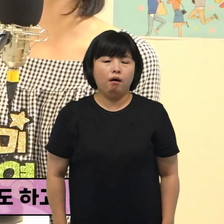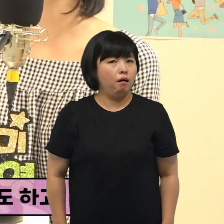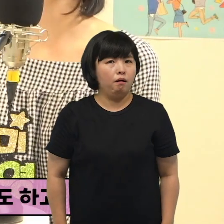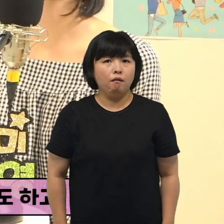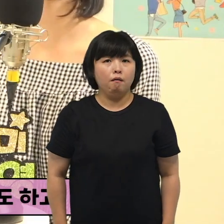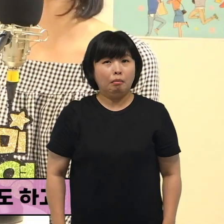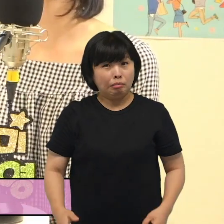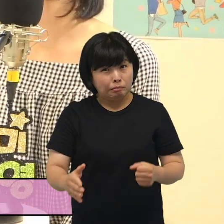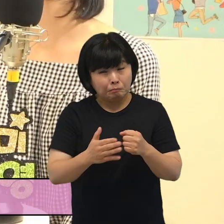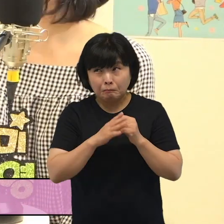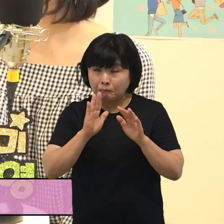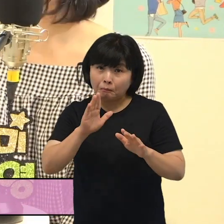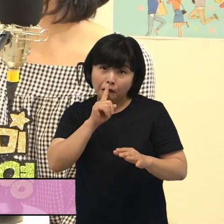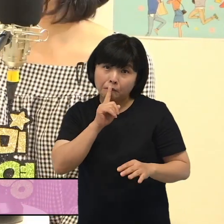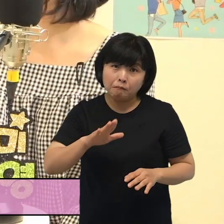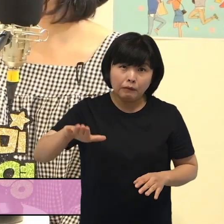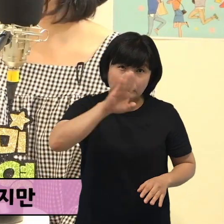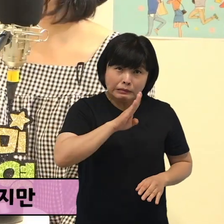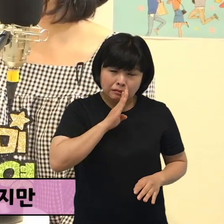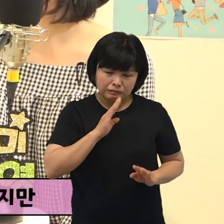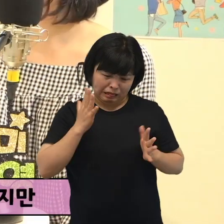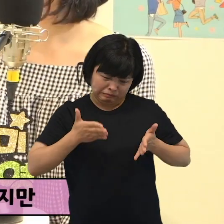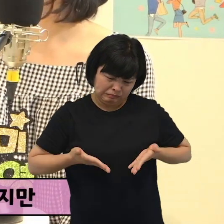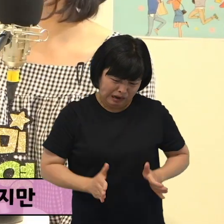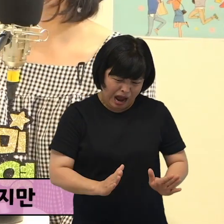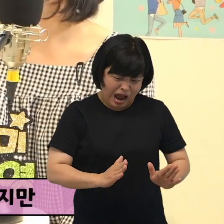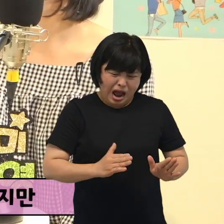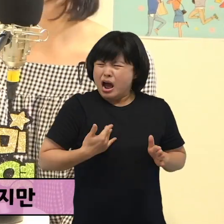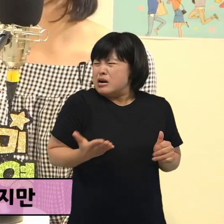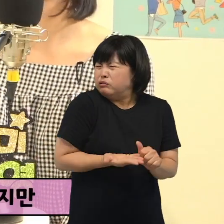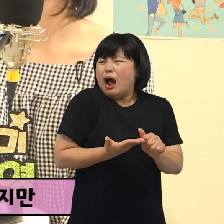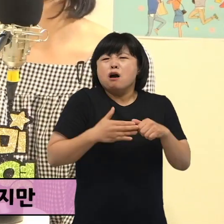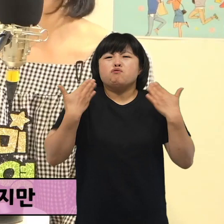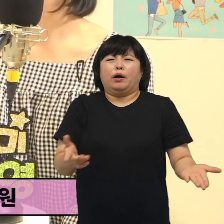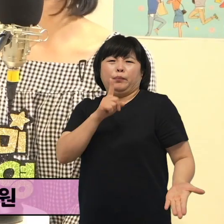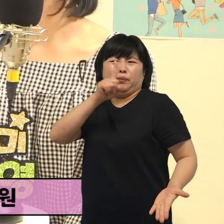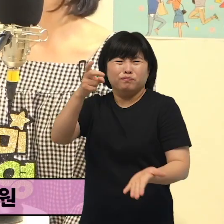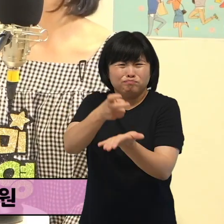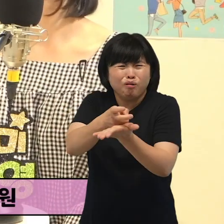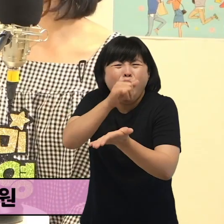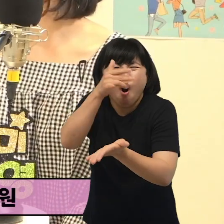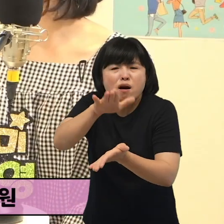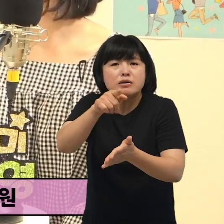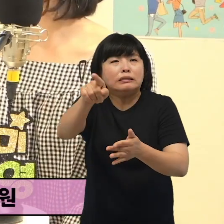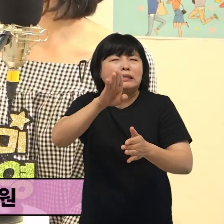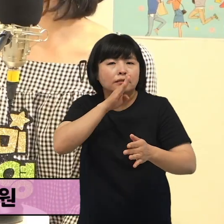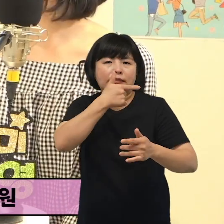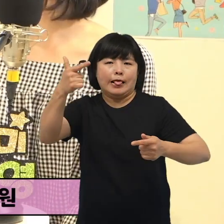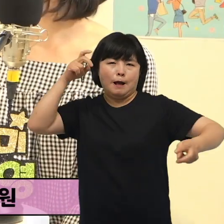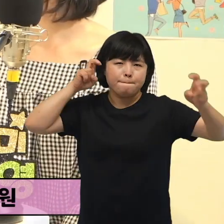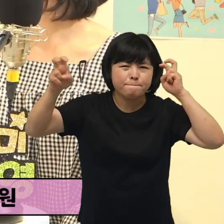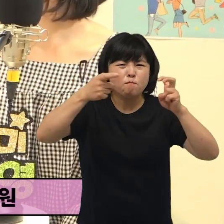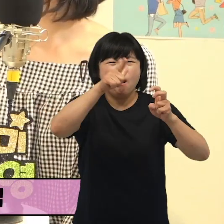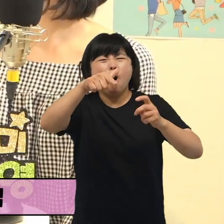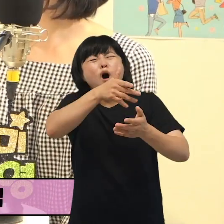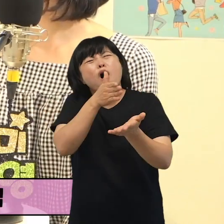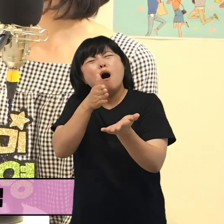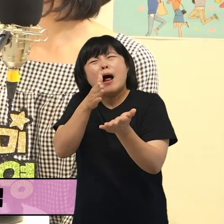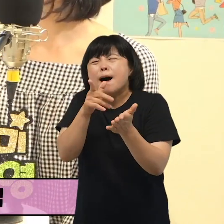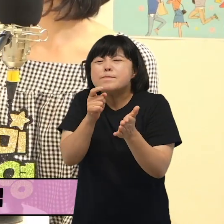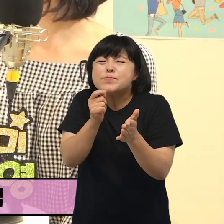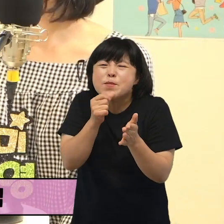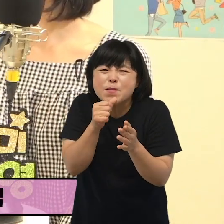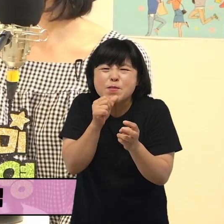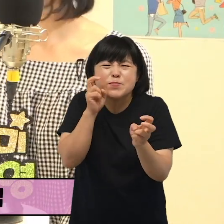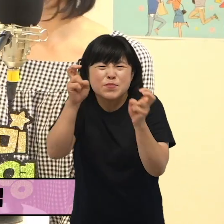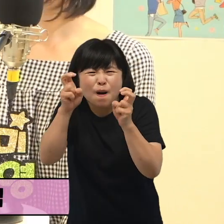문제기도 하고 그래서 요즘 마련된 게 사실 육아휴직 제도라는 게 있기는 하지만 이것도 사실 대기업이나 뭐 공무원